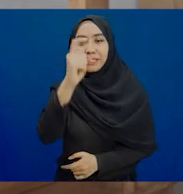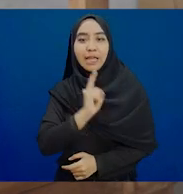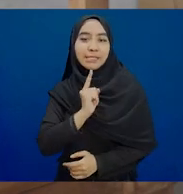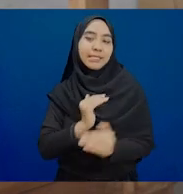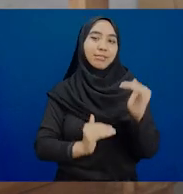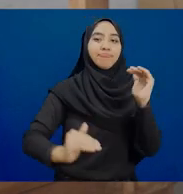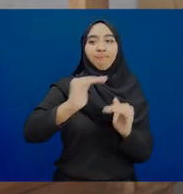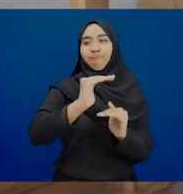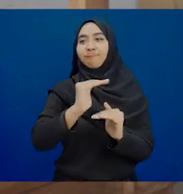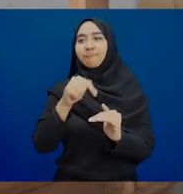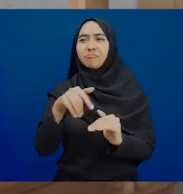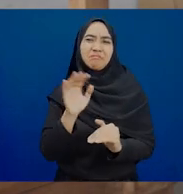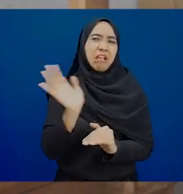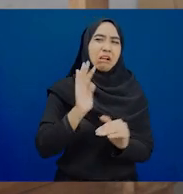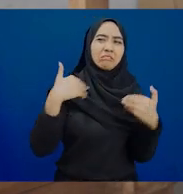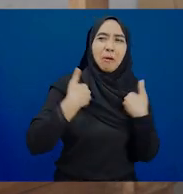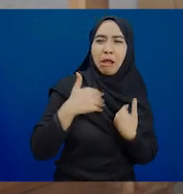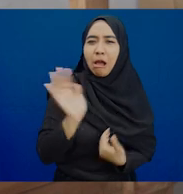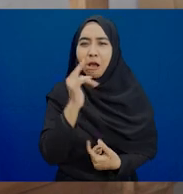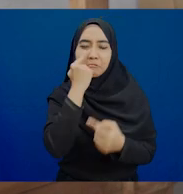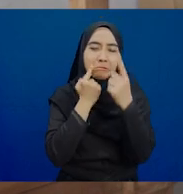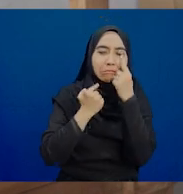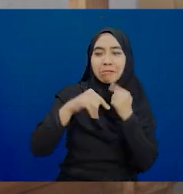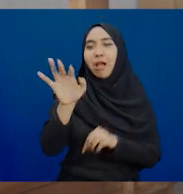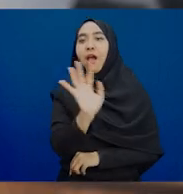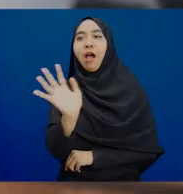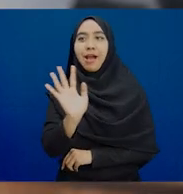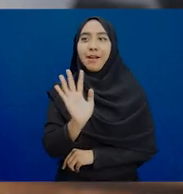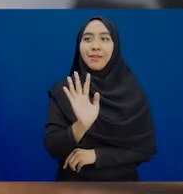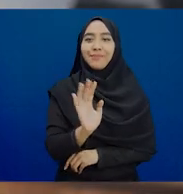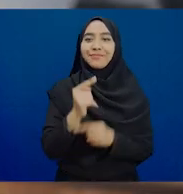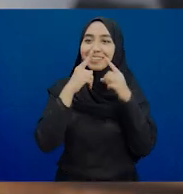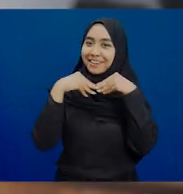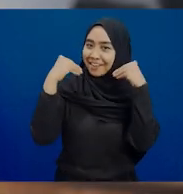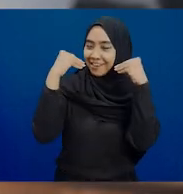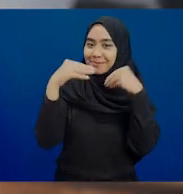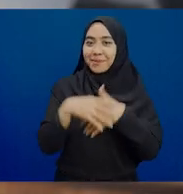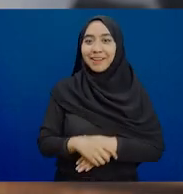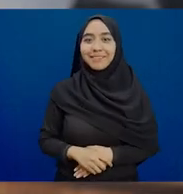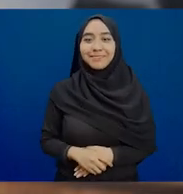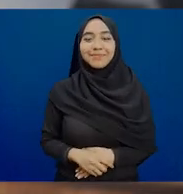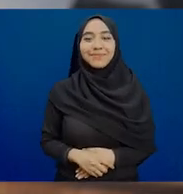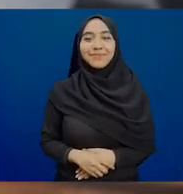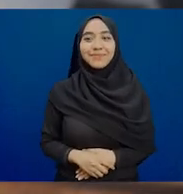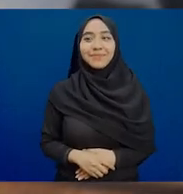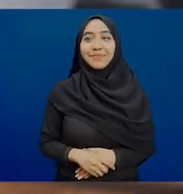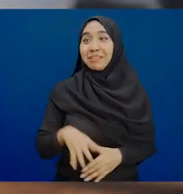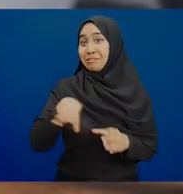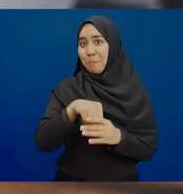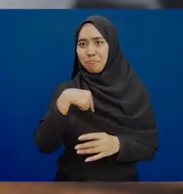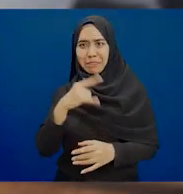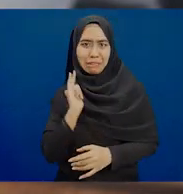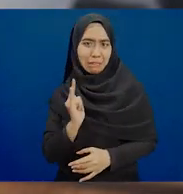patah. Jangan mudah putus asa. Tetap happy, tetap ceria walaupun kondisi seperti